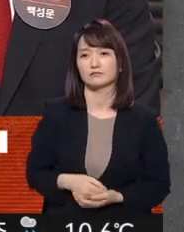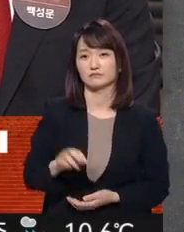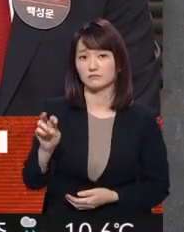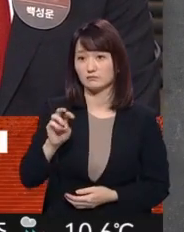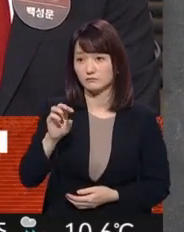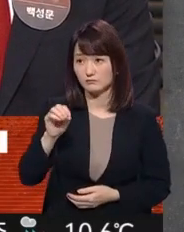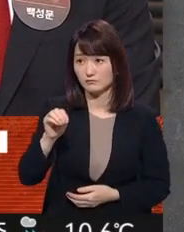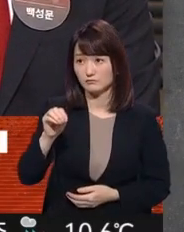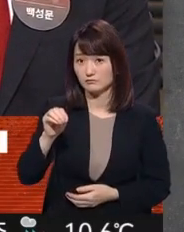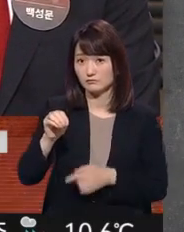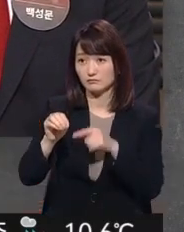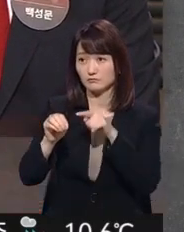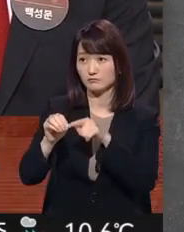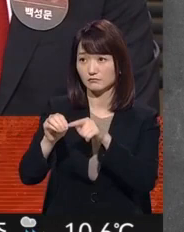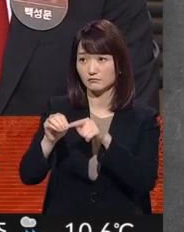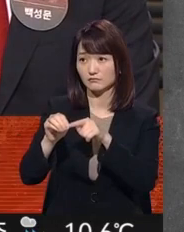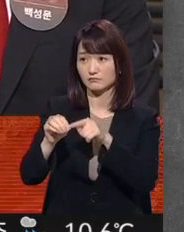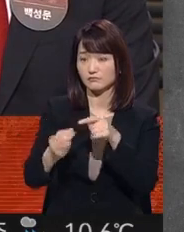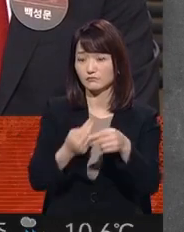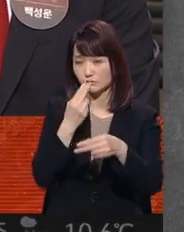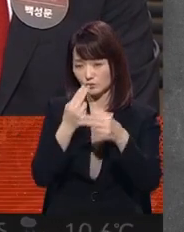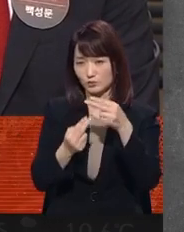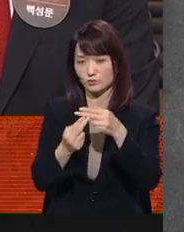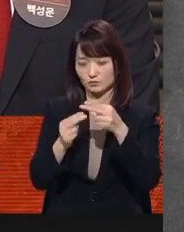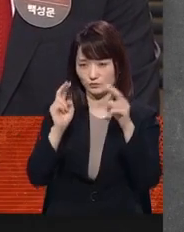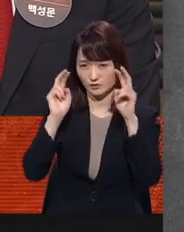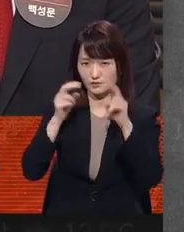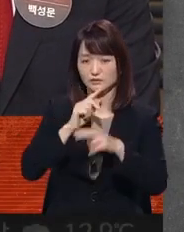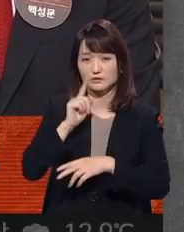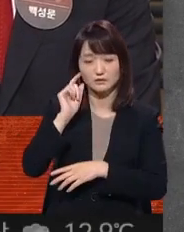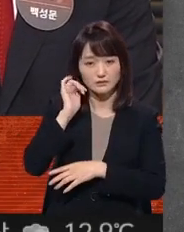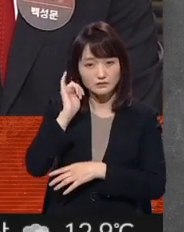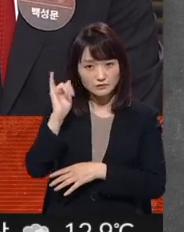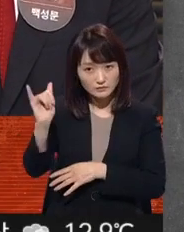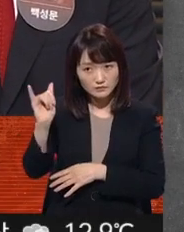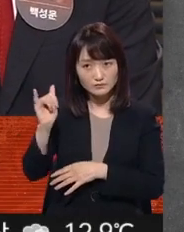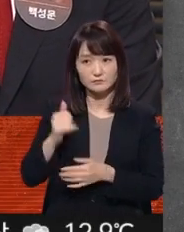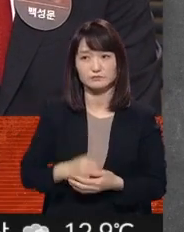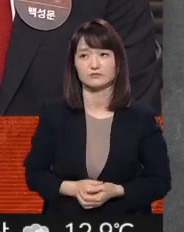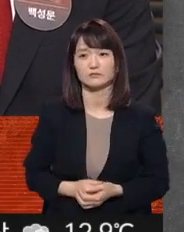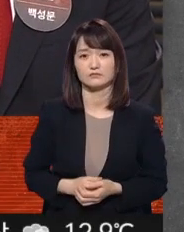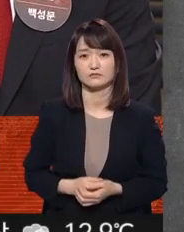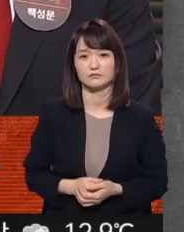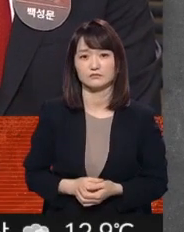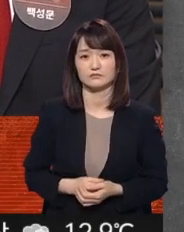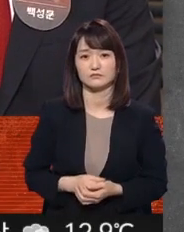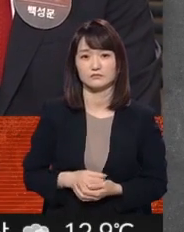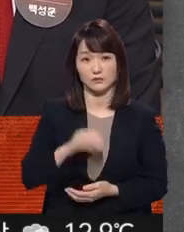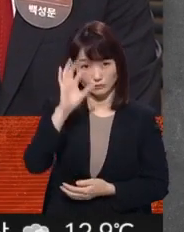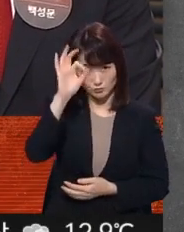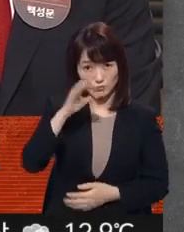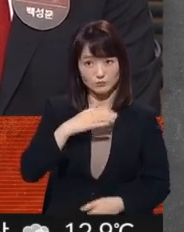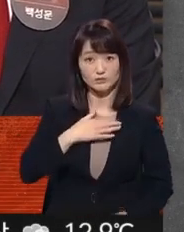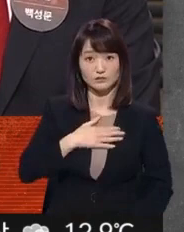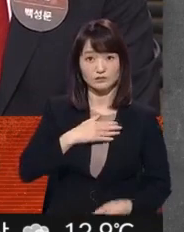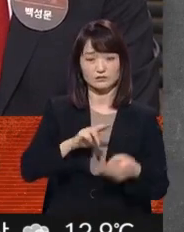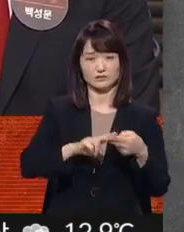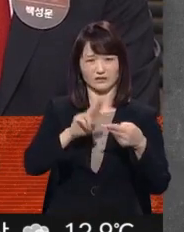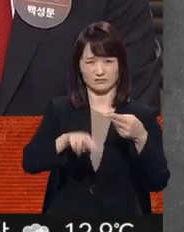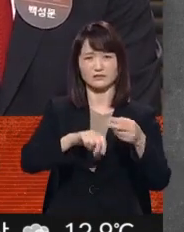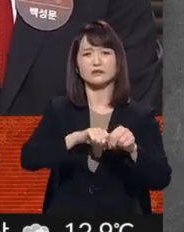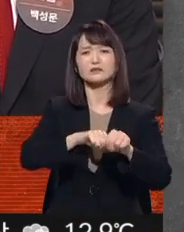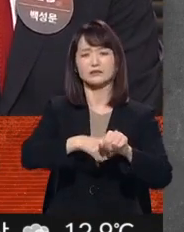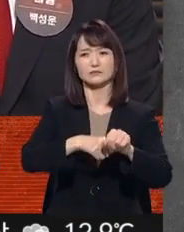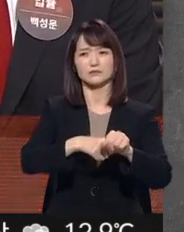30만원이면 너무하니까 보험회사 연락하겠다 보험회사에서 저 보험 바로 알지 않겠어요 그렇죠 형사처 머리가 바로 그러니까